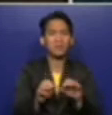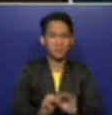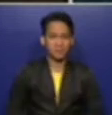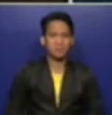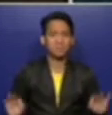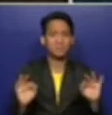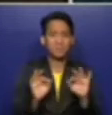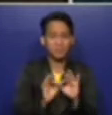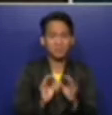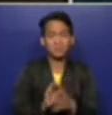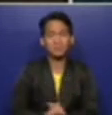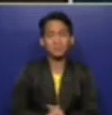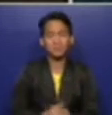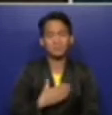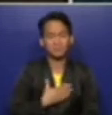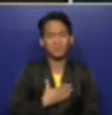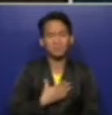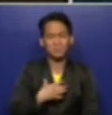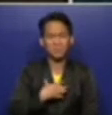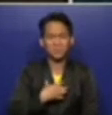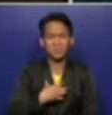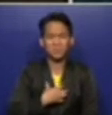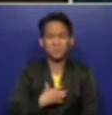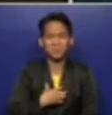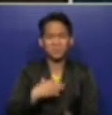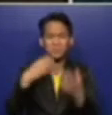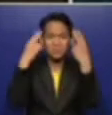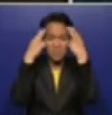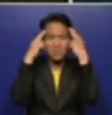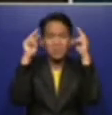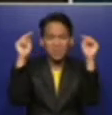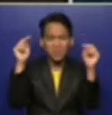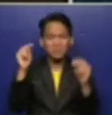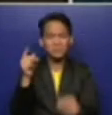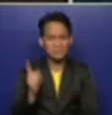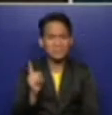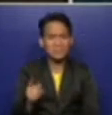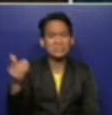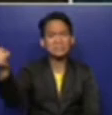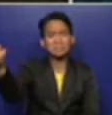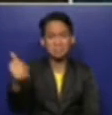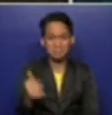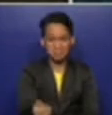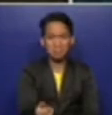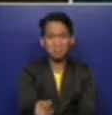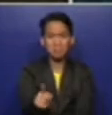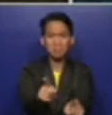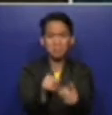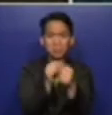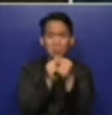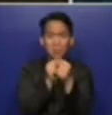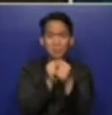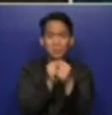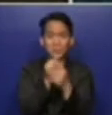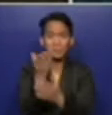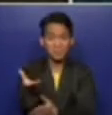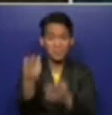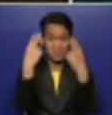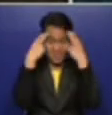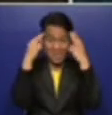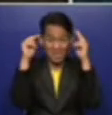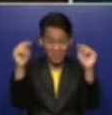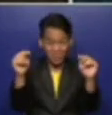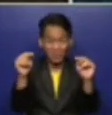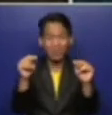มีความปรารถนาอย่างยิ่งที่อยากจะให้ท่านนายกรัฐมนตรีมาตอบด้วยตนเองเพราะคำตอบของท่านนายกรัฐมนตรีต่อสภาแห่ง